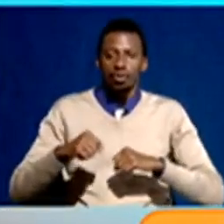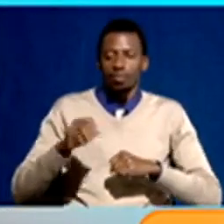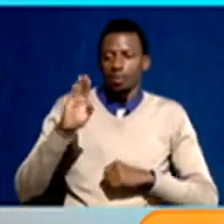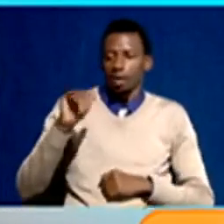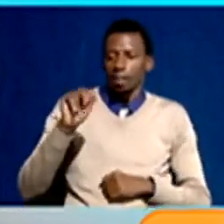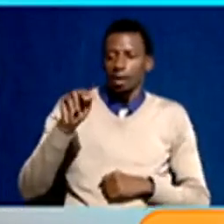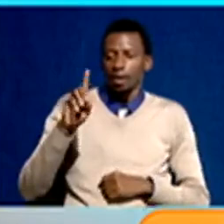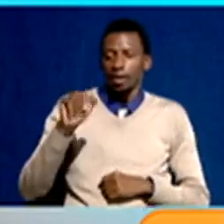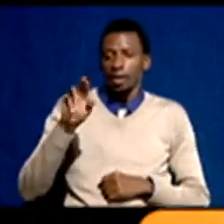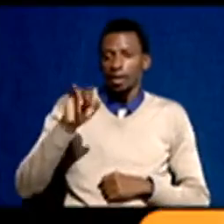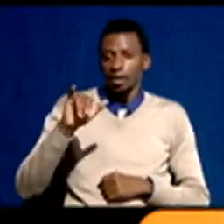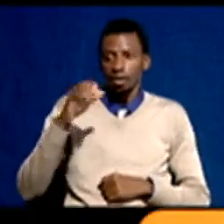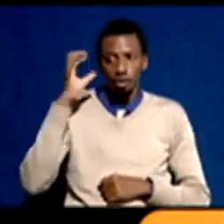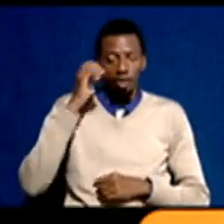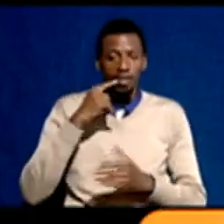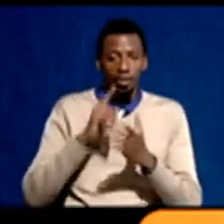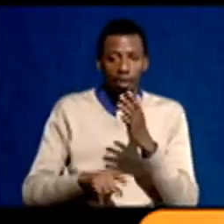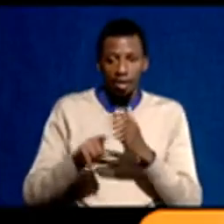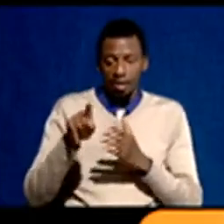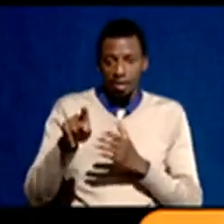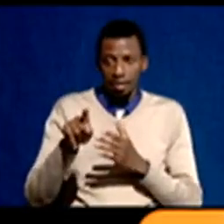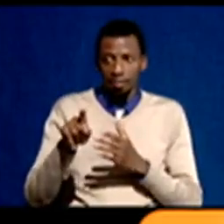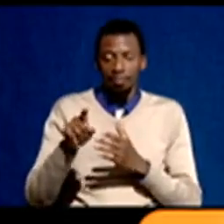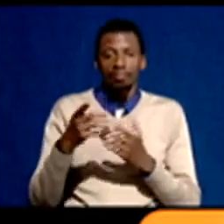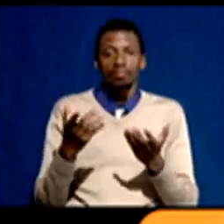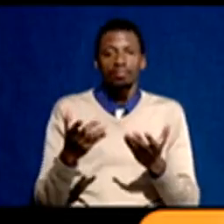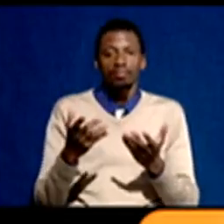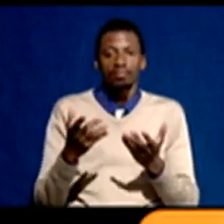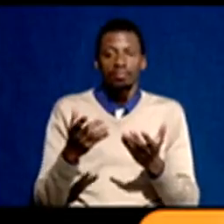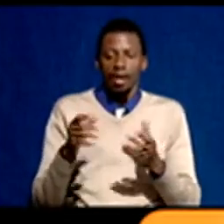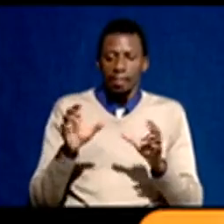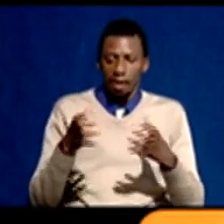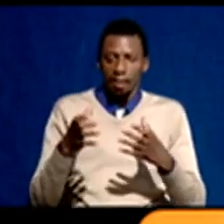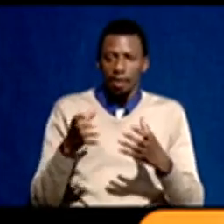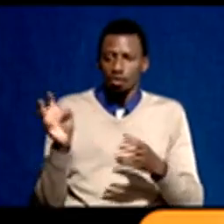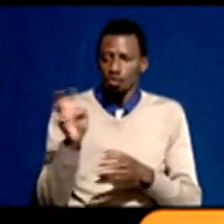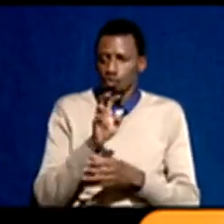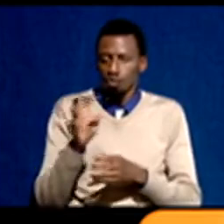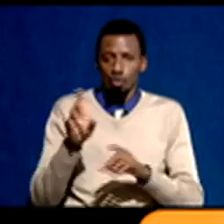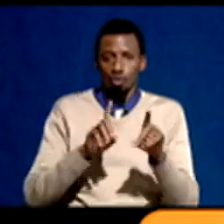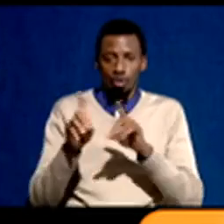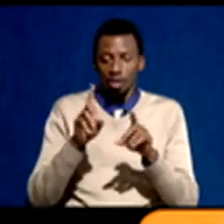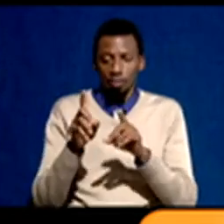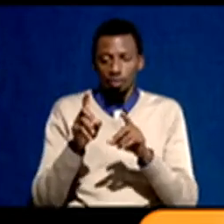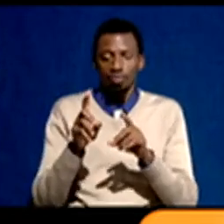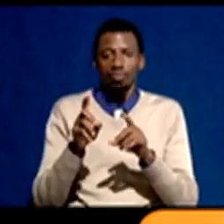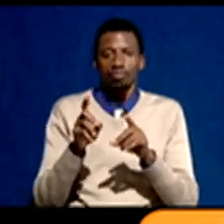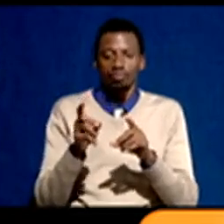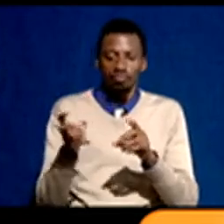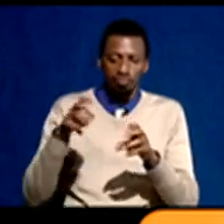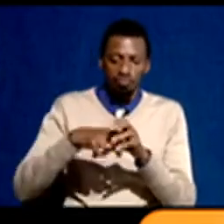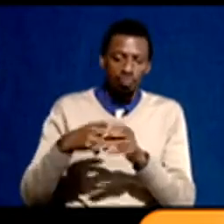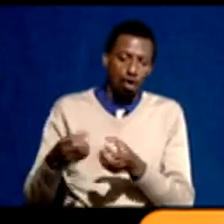imefichua kuwa marehemu alichukuliwa na usafiri uliotafutwa na wamiliki wa kampuni ya Everdiva na kupelekwa hospitali ya